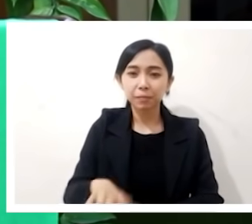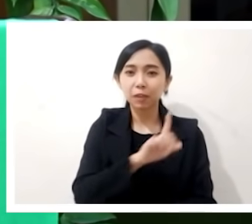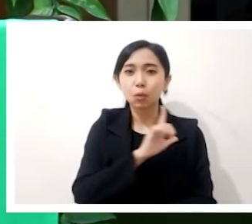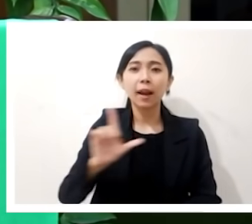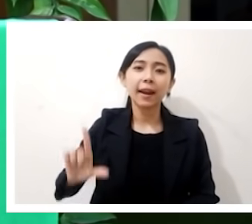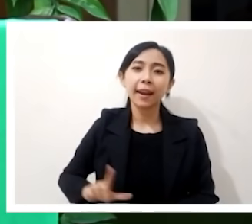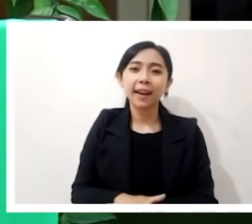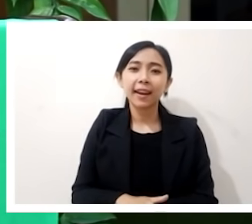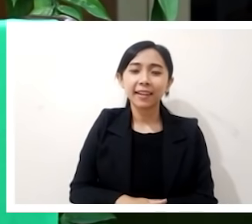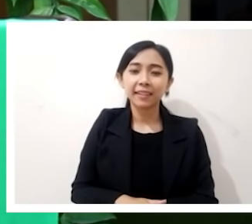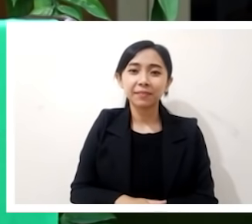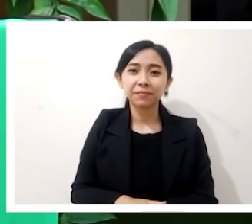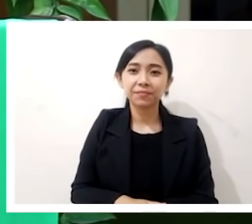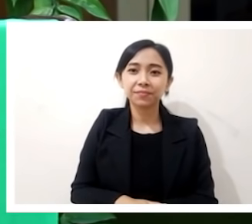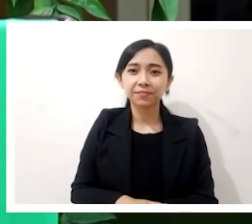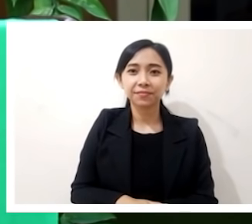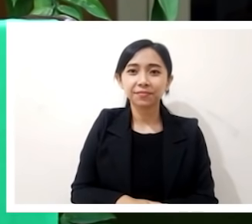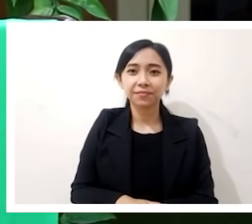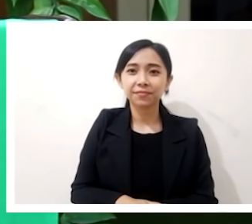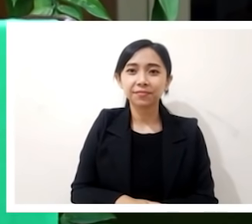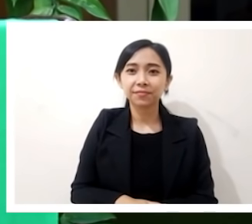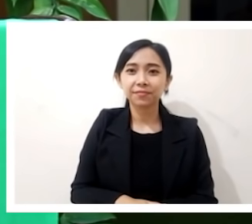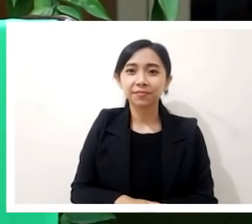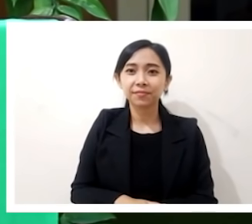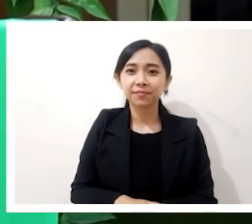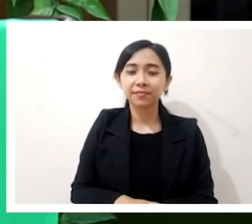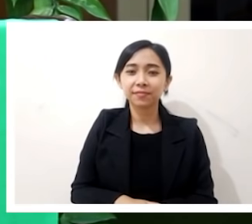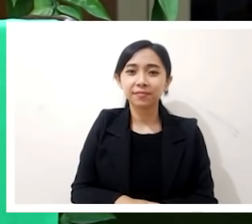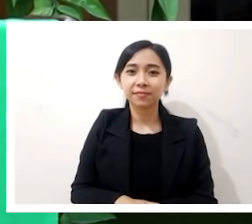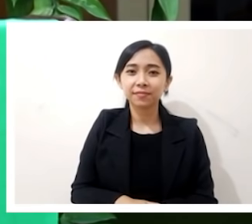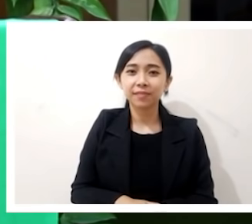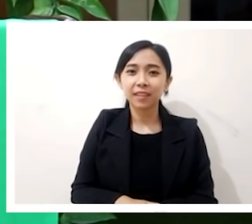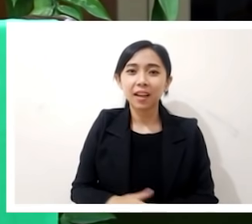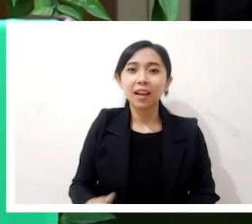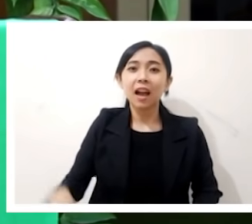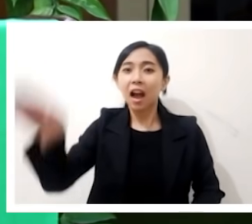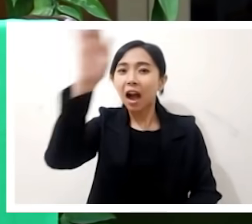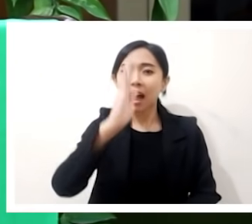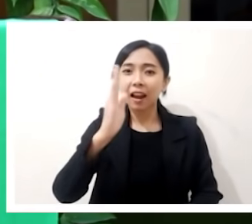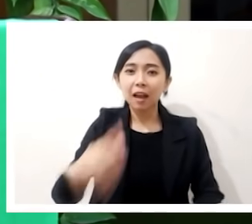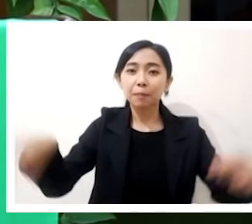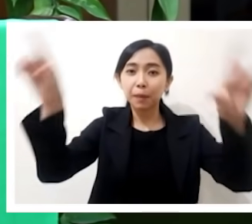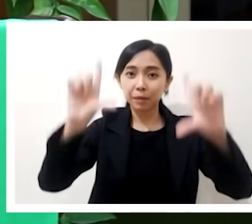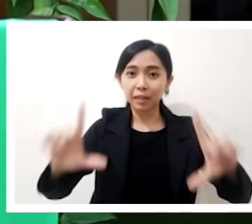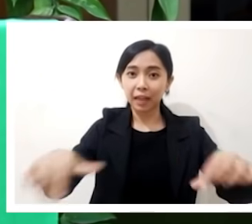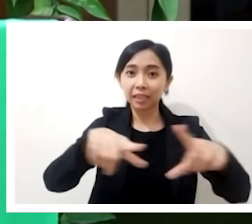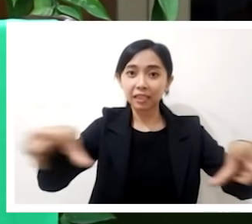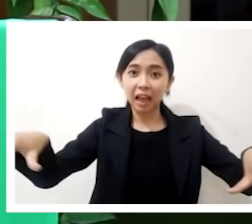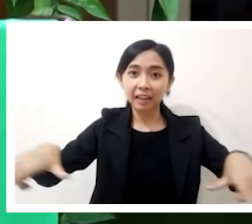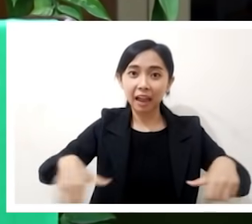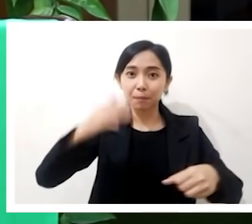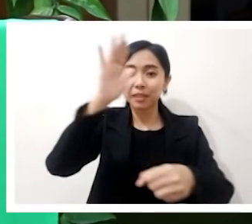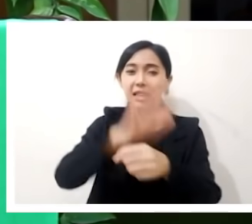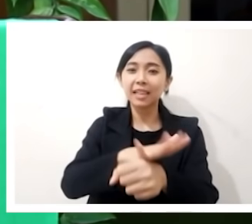itu diwujudnyatakan dengan memberi tanah terjanji sebagai tanda kesetiaan Allah